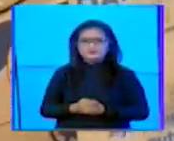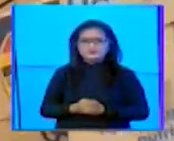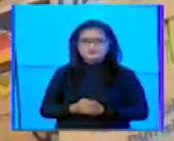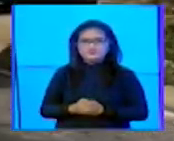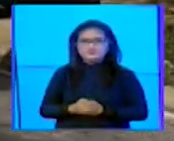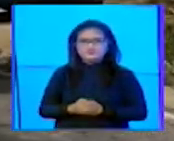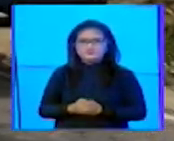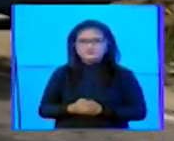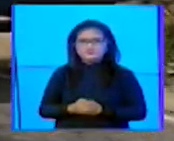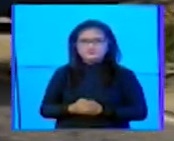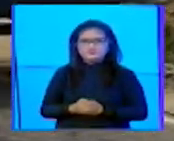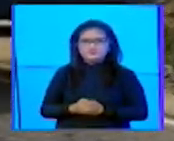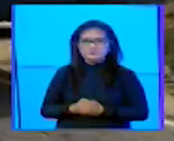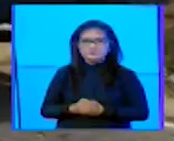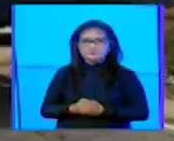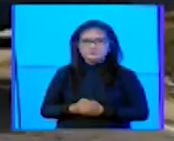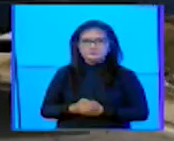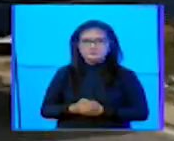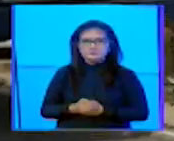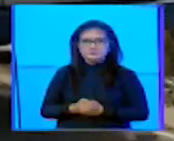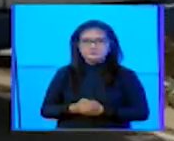hai hai hai hai